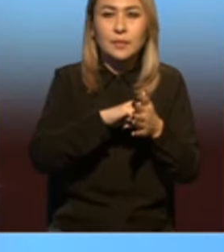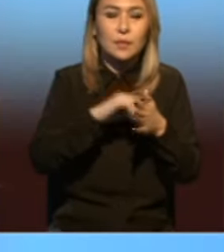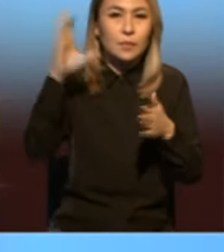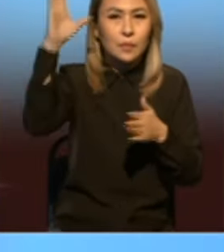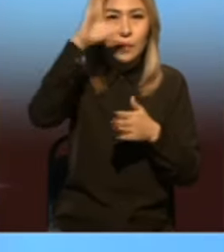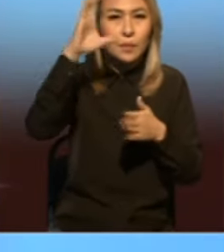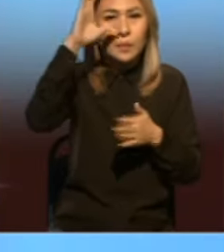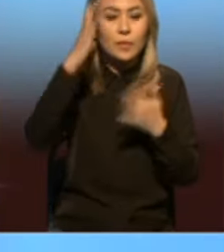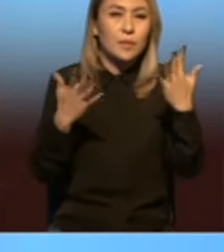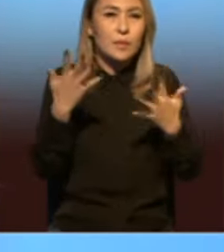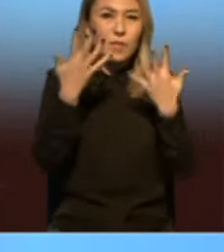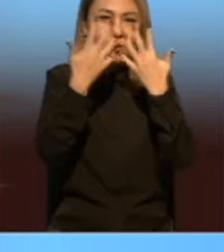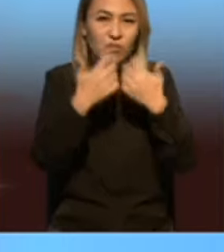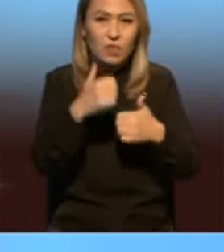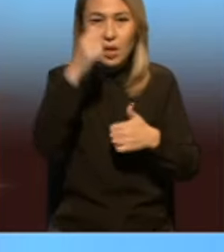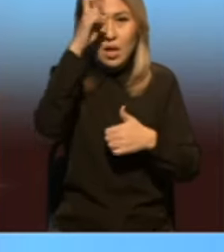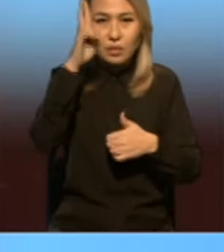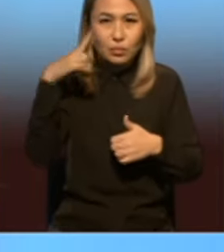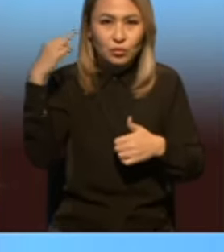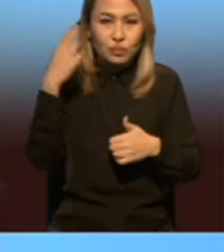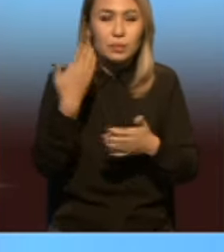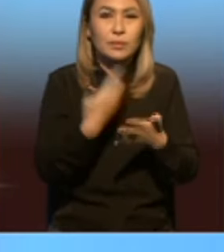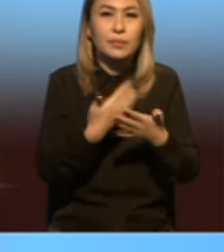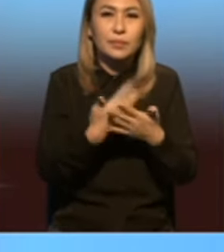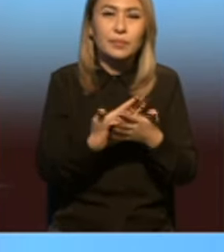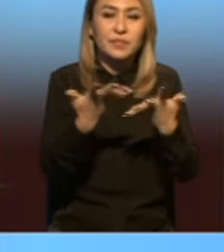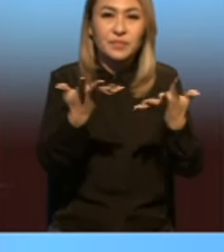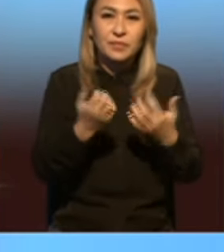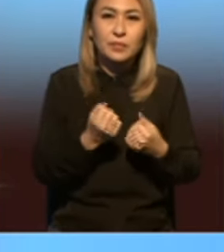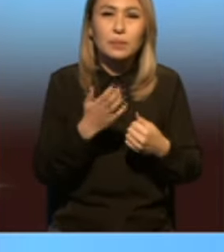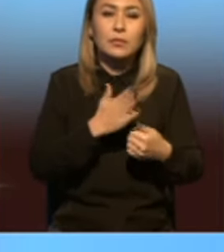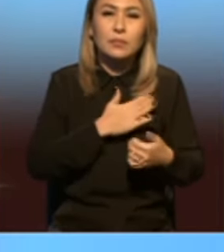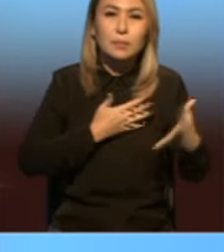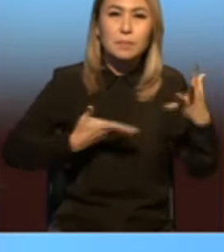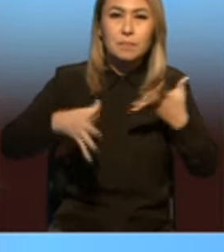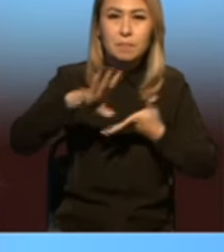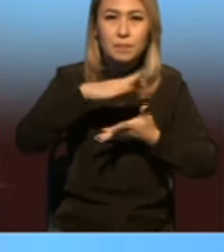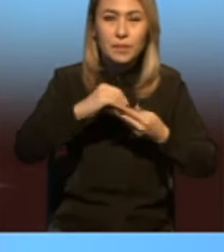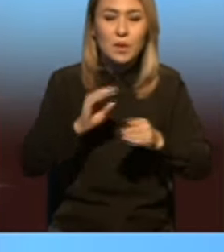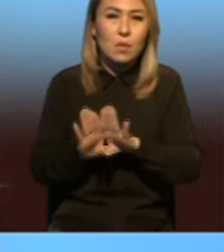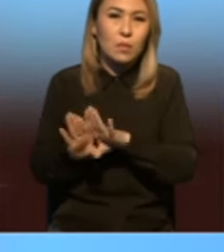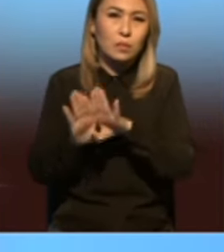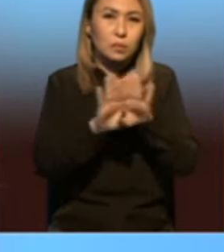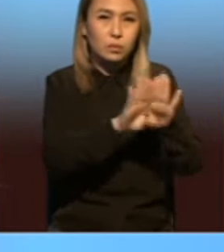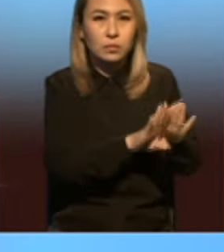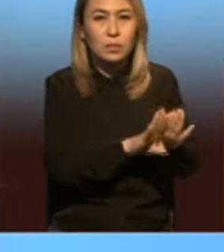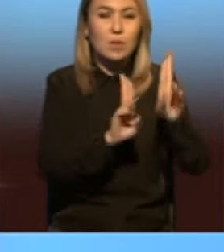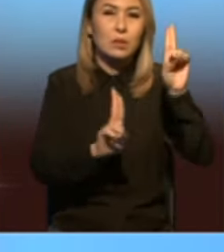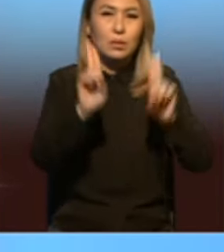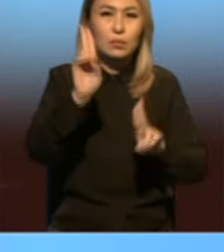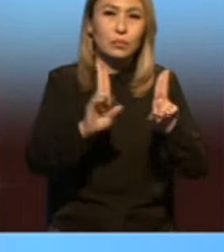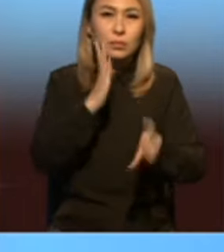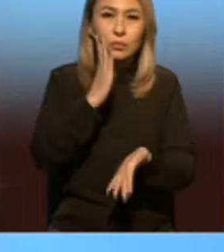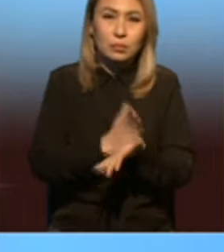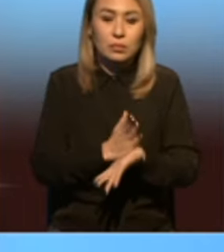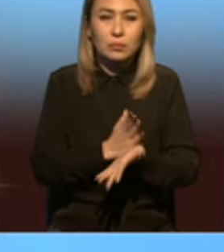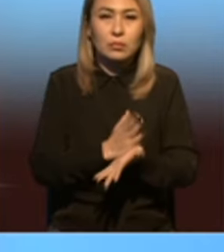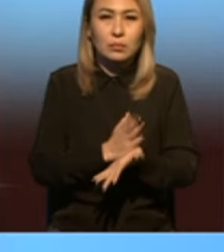өзбектерді алатын болсақ, әзербайжандарды алатын болсақ, қырғыздарды алатын болсақ, бізде бәріміздің ортақ дәстүріміз бар,